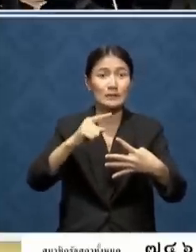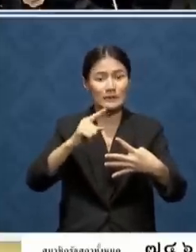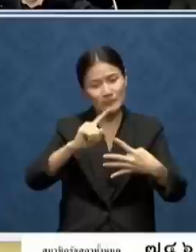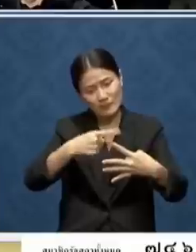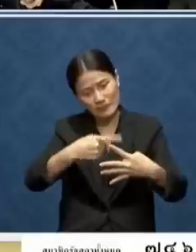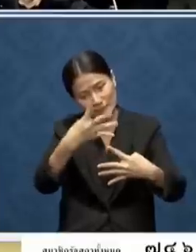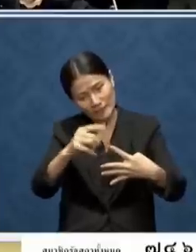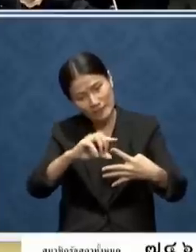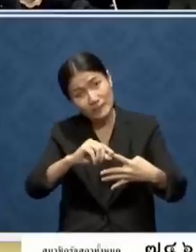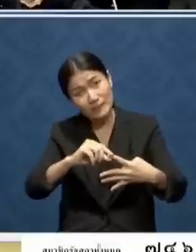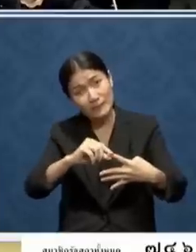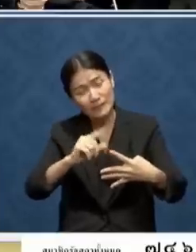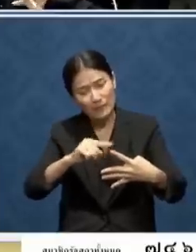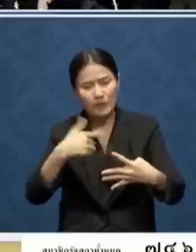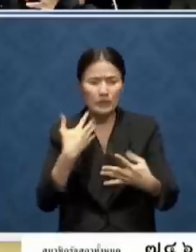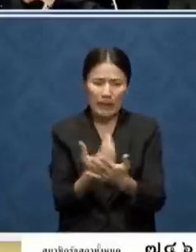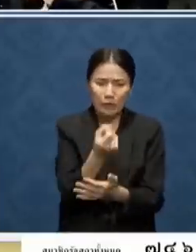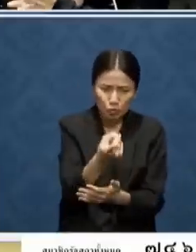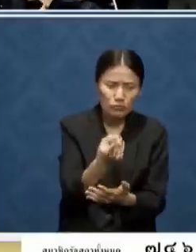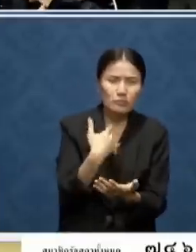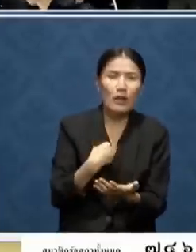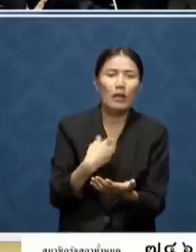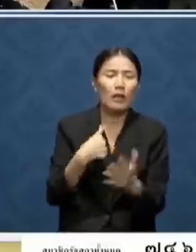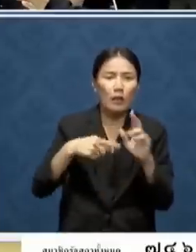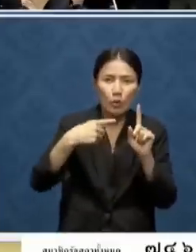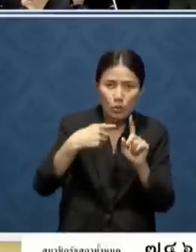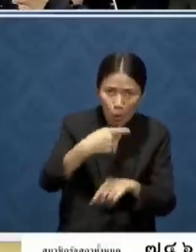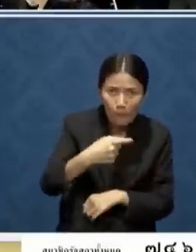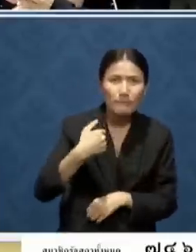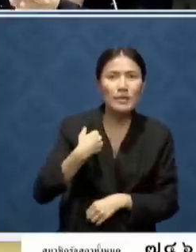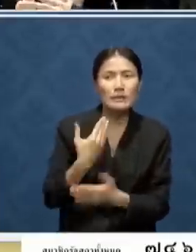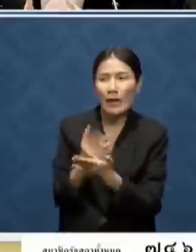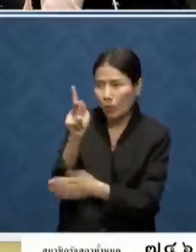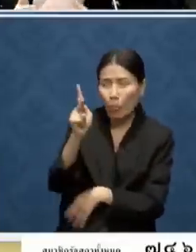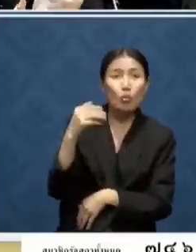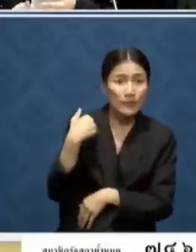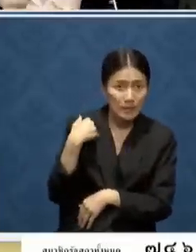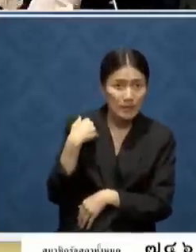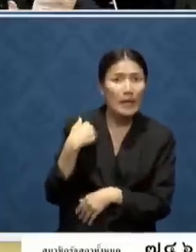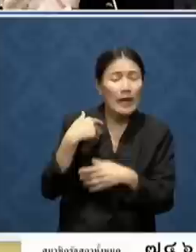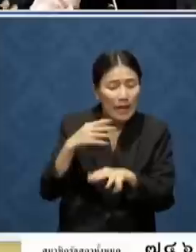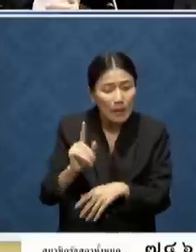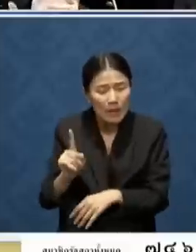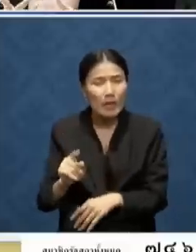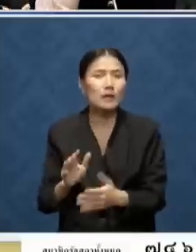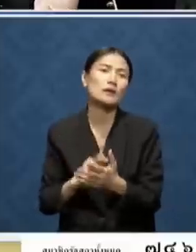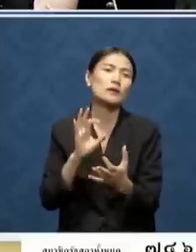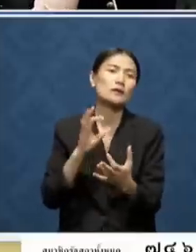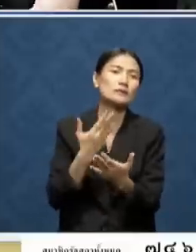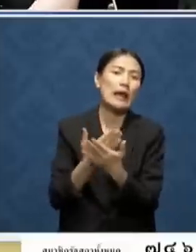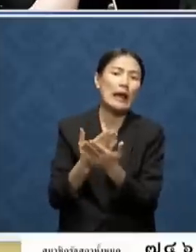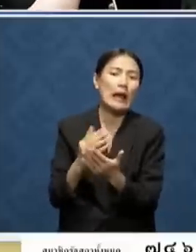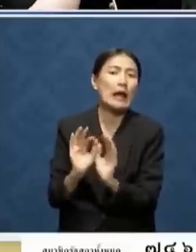ลบดุลเงินสดอยู่นะคะแล้วก็อาจจะกู้ชดเชยขาดดุลบางส่วนที่เหลือเนี่ยก็จะไปบริหารสภาพคล่องจากเงิน